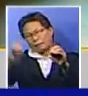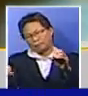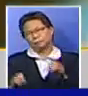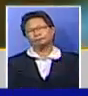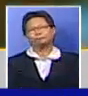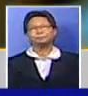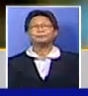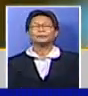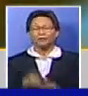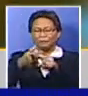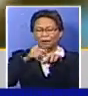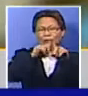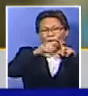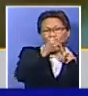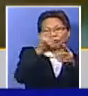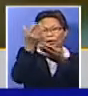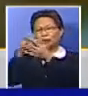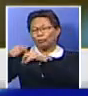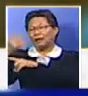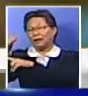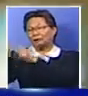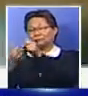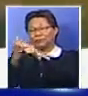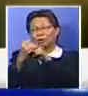0.06%. Sementara itu, dari Januari hingga Jun tahun ini,